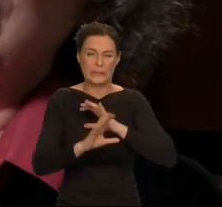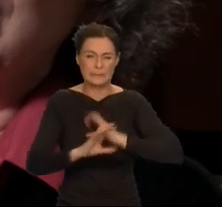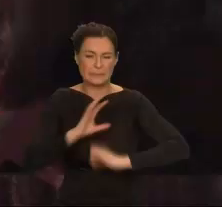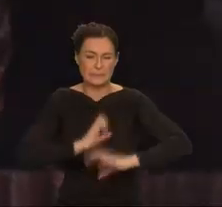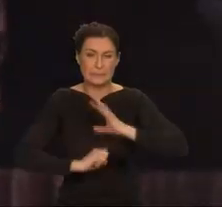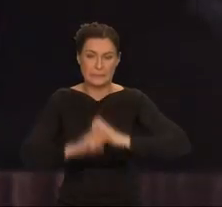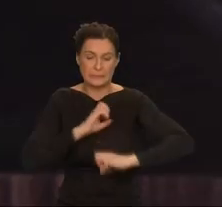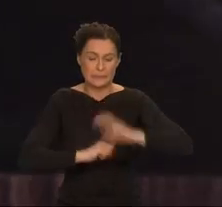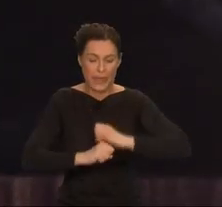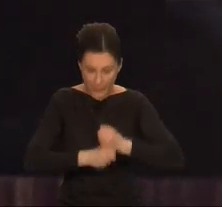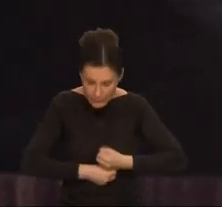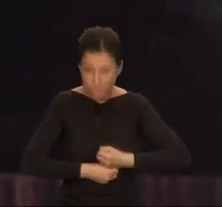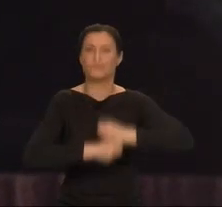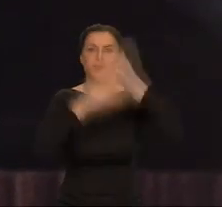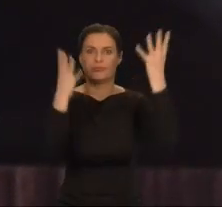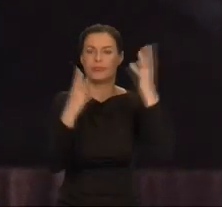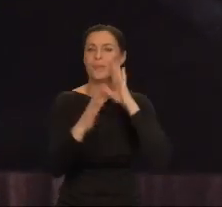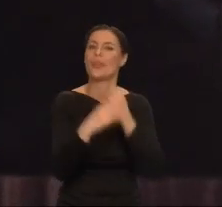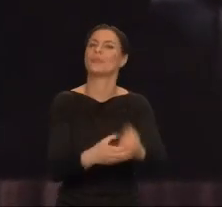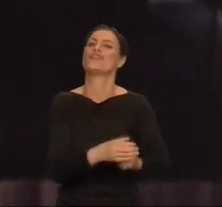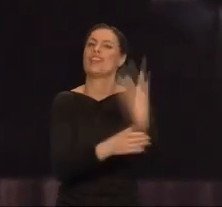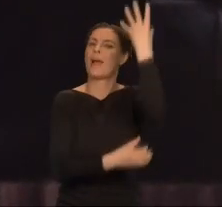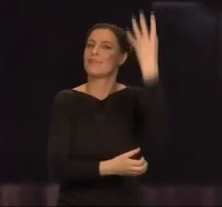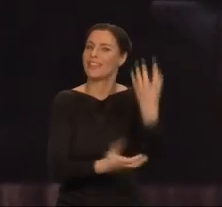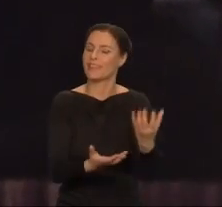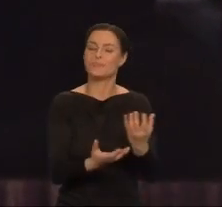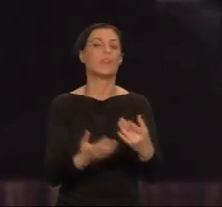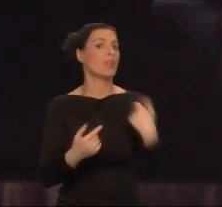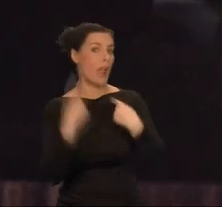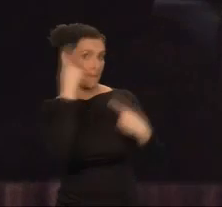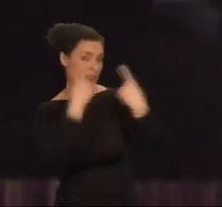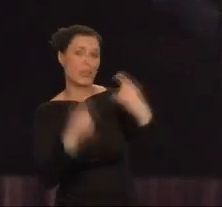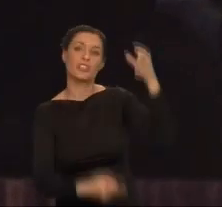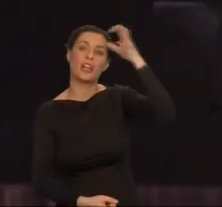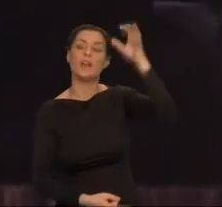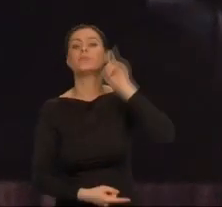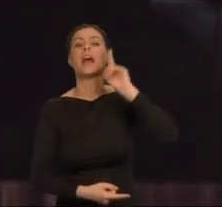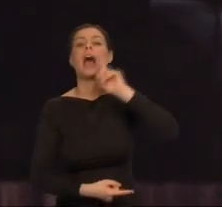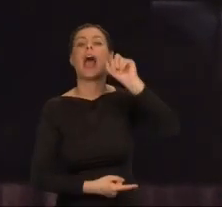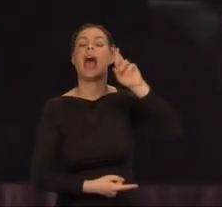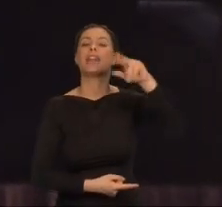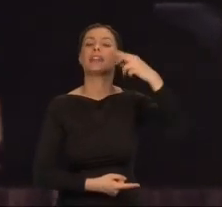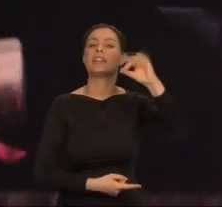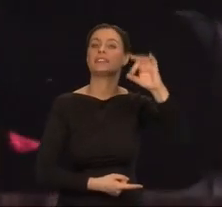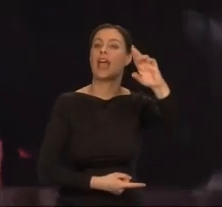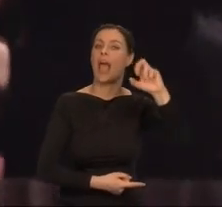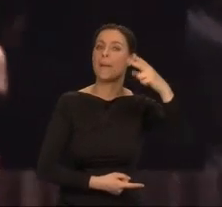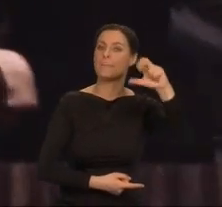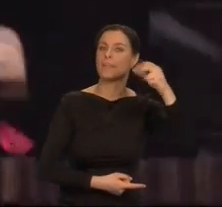zamknięciu. Moim zdaniem, Ernest Hemingway był niesprawiedliwy i pieprzył głupoty.